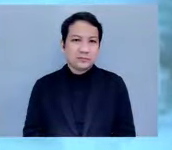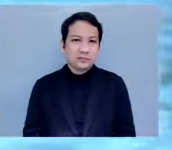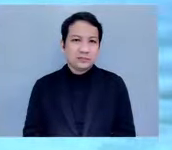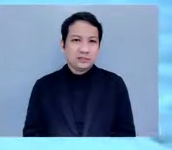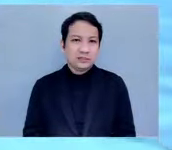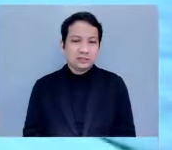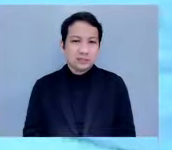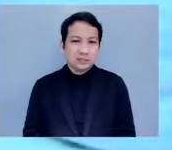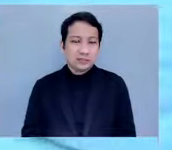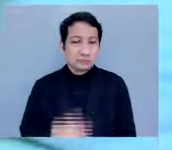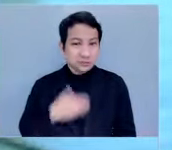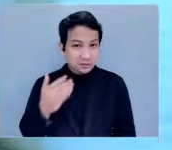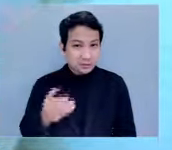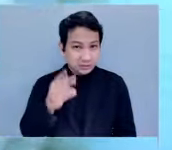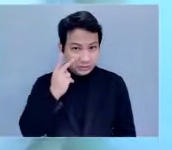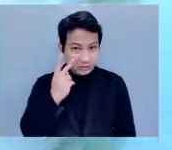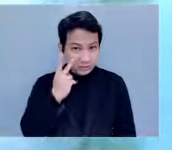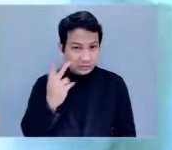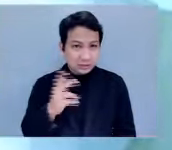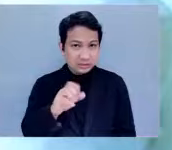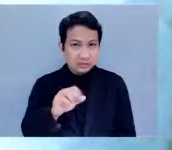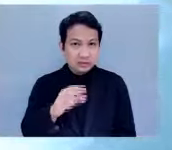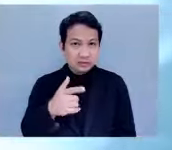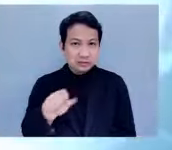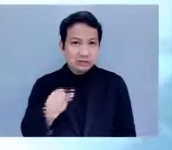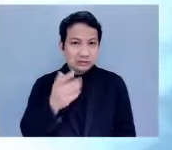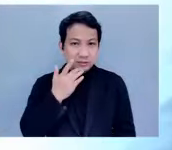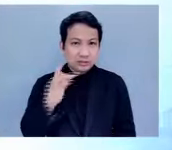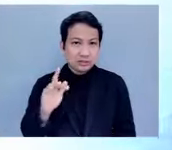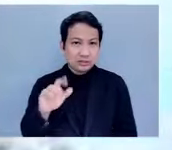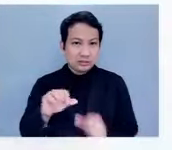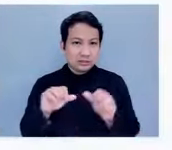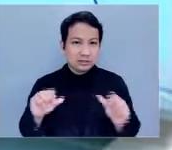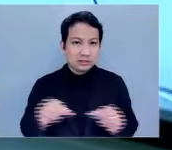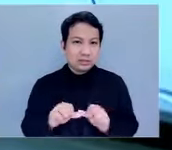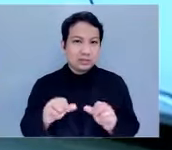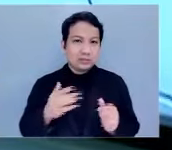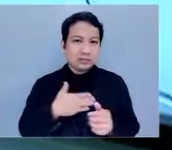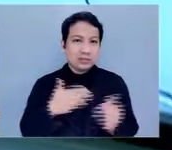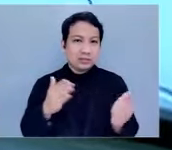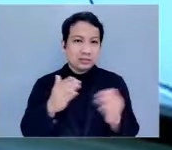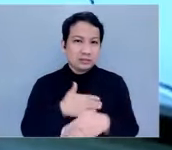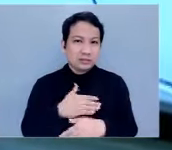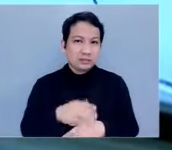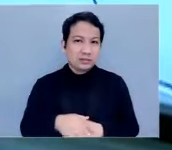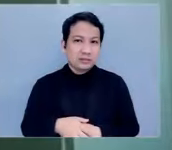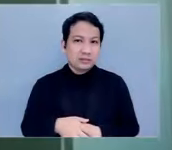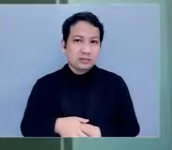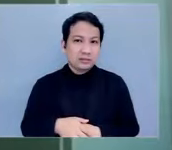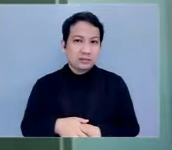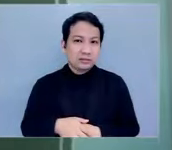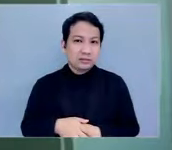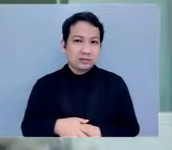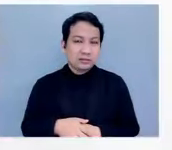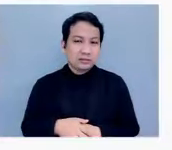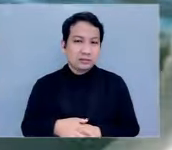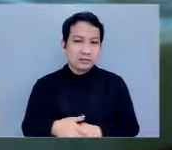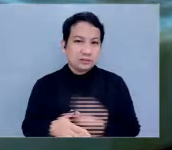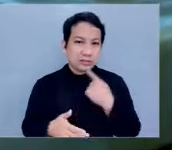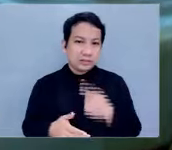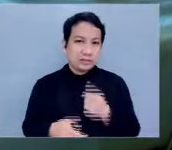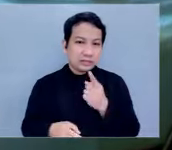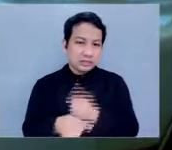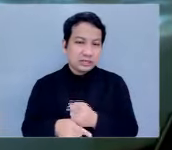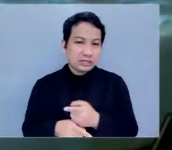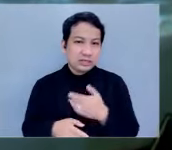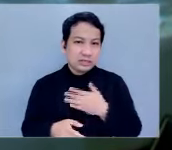Sunod na ipinasilip sa akin ni Sugar ang kanyang favorite area, ang kwarto niya. Oh, ito ang iyong kwarto. Yes. Room